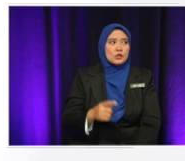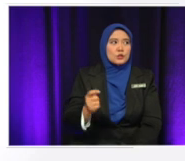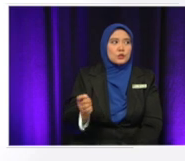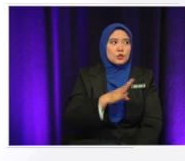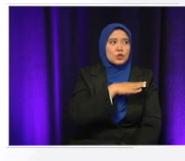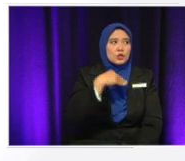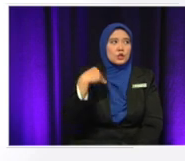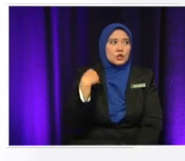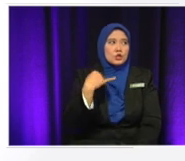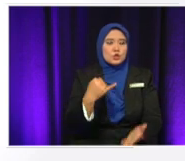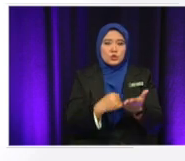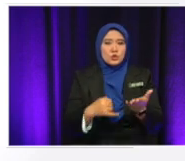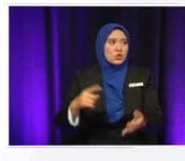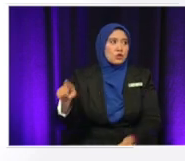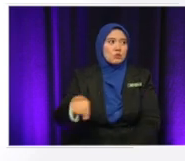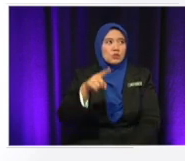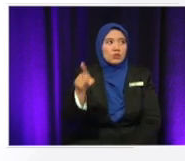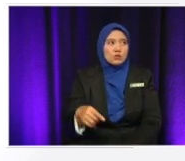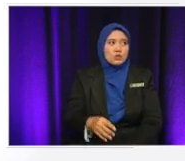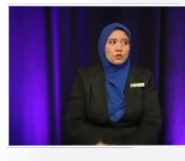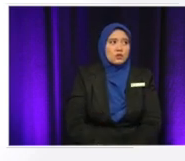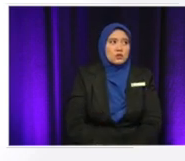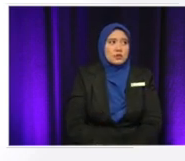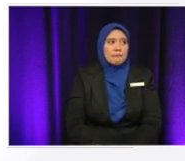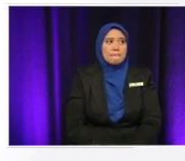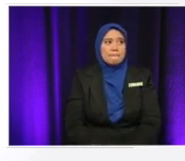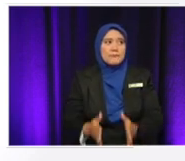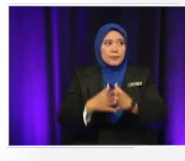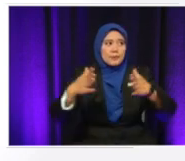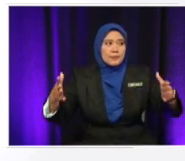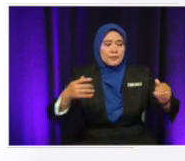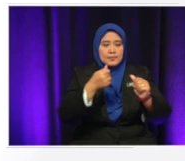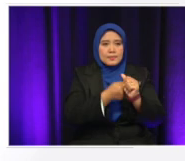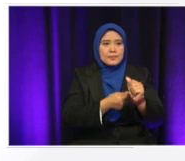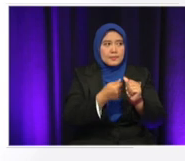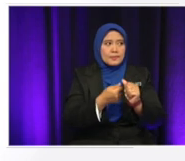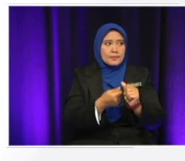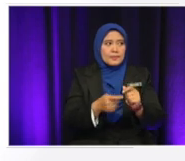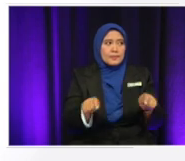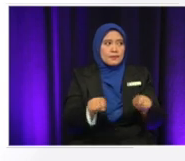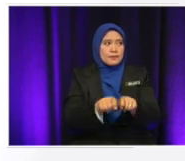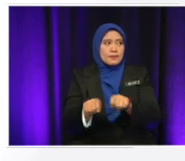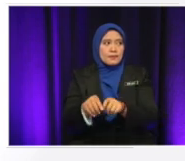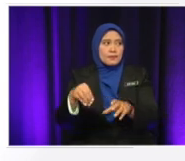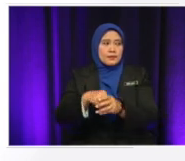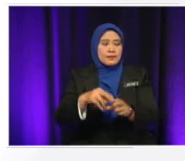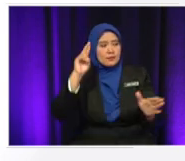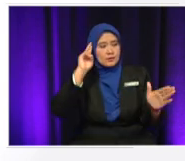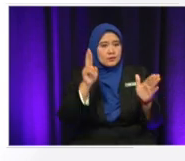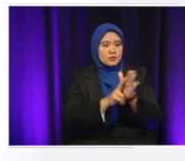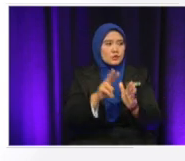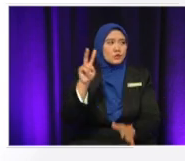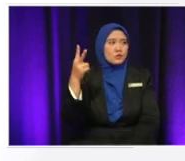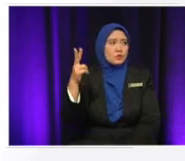membayangkan Apakah pengalaman lepas ya mereka telah lakukan kemudian lukisannya lebih kecil dan kopi bulat dan tersebut